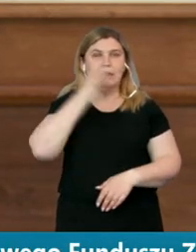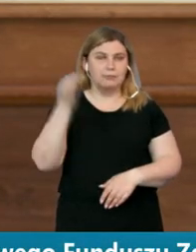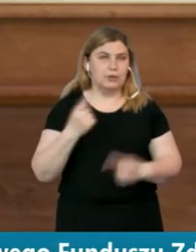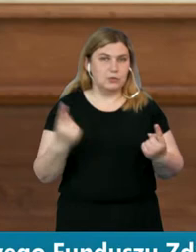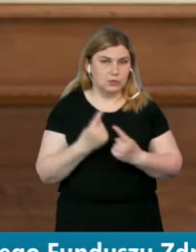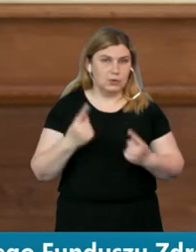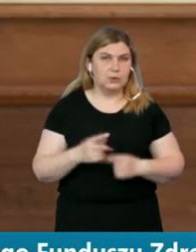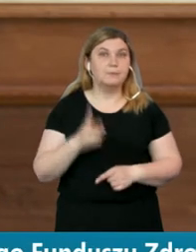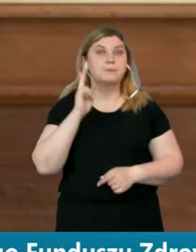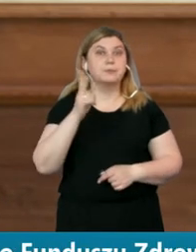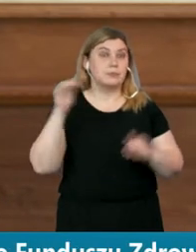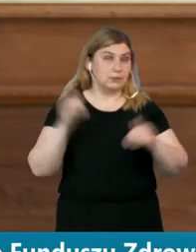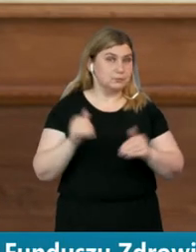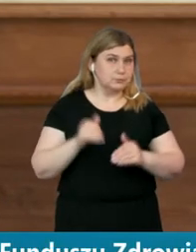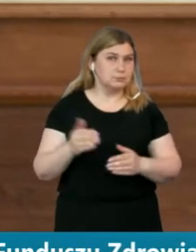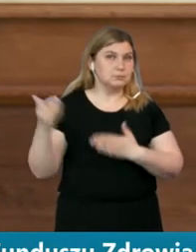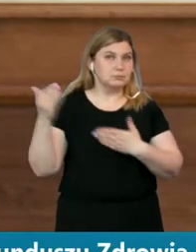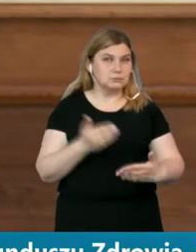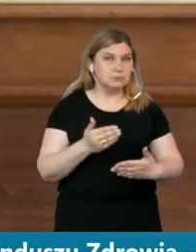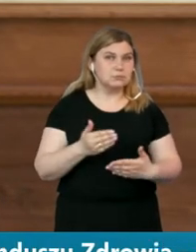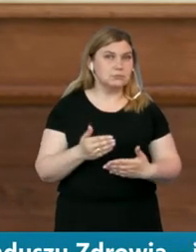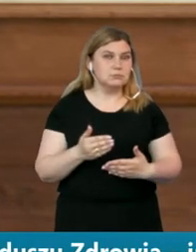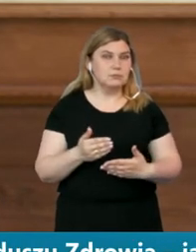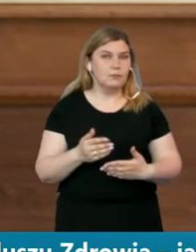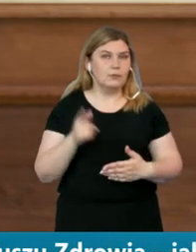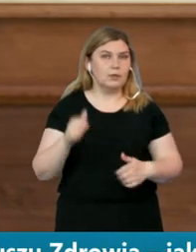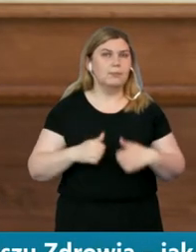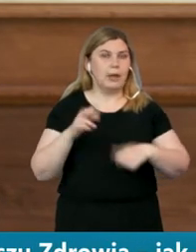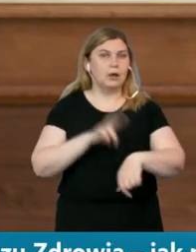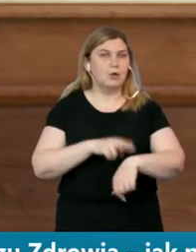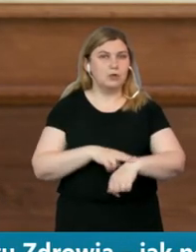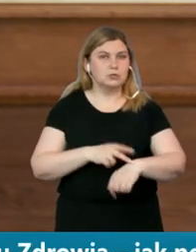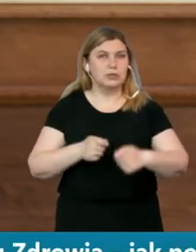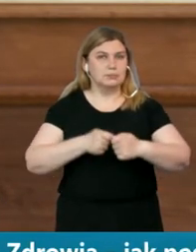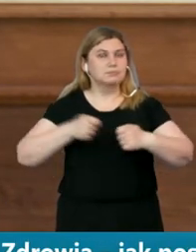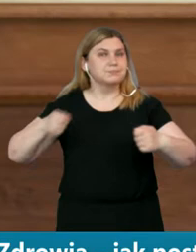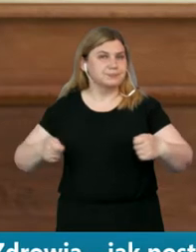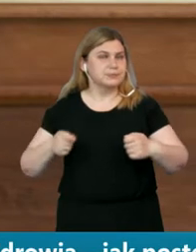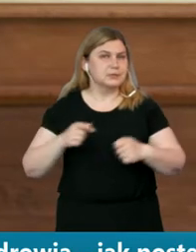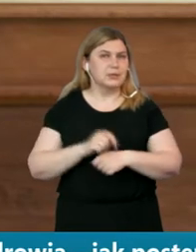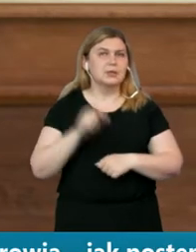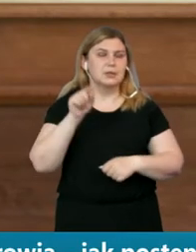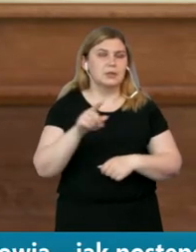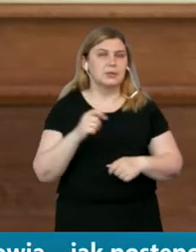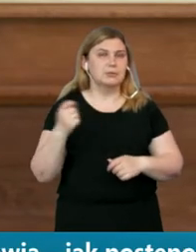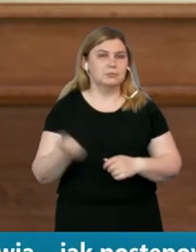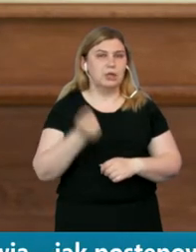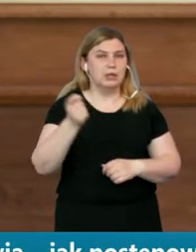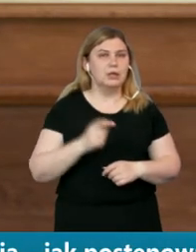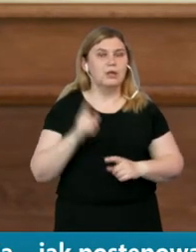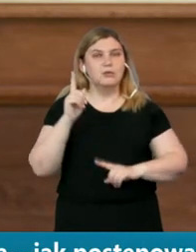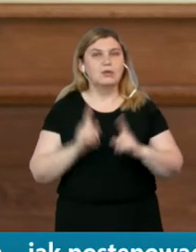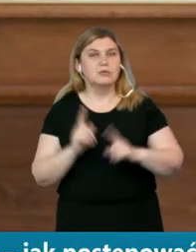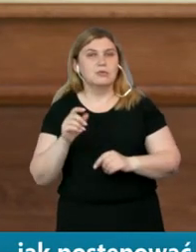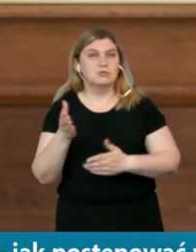Natomiast oczywiście kto może, zapraszamy do tego, aby te godziny rozciągać przejazdu, jeśli to jest oczywiście możliwe. Wiemy, że część z nas jeździ do